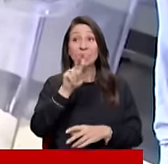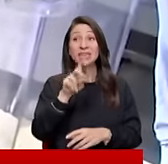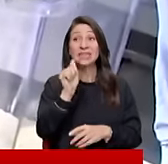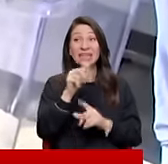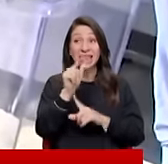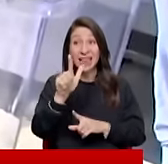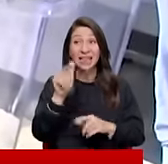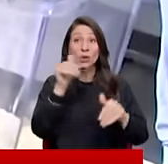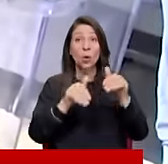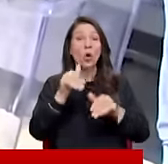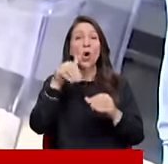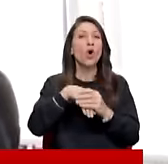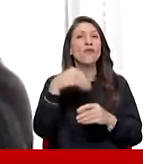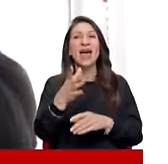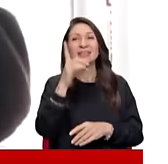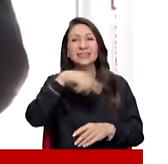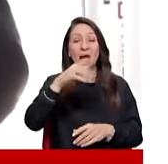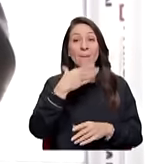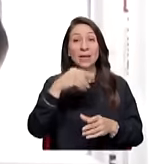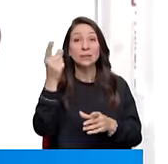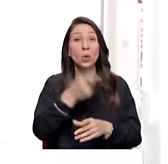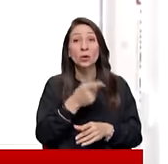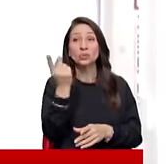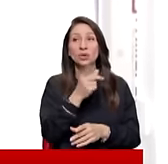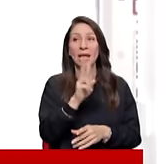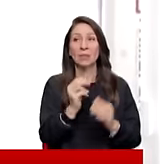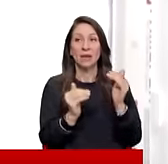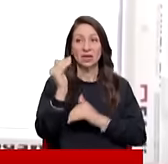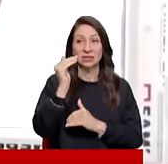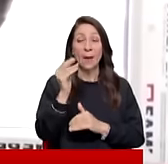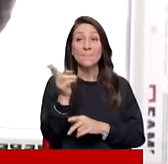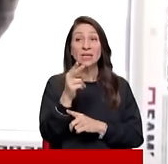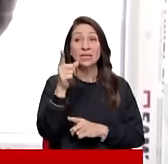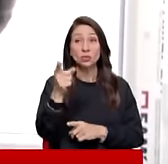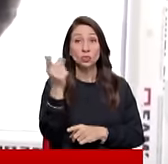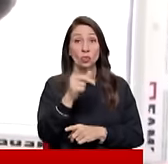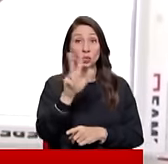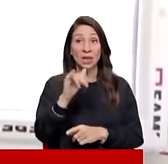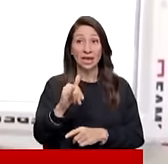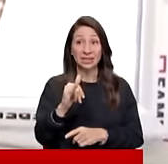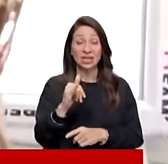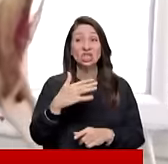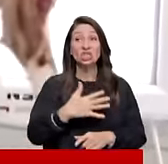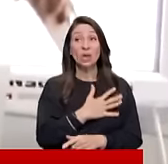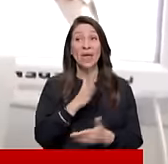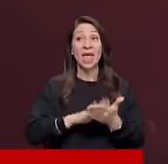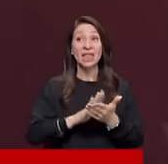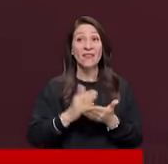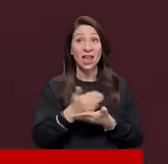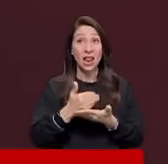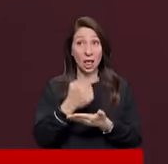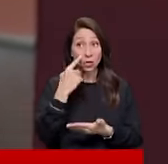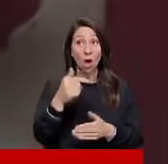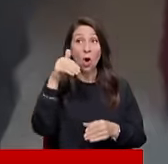ilde seçmen sayısı içinde emeklilerin oranı %20'nin üzerinde. Balıkesir'de %30'a yakın. CHP'nin elindeki verilere